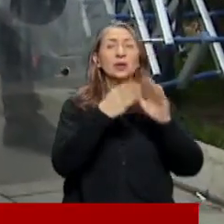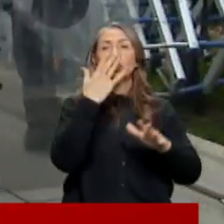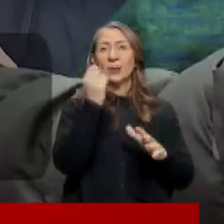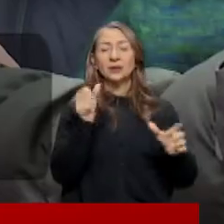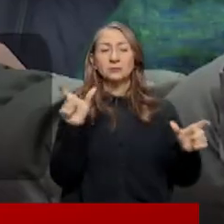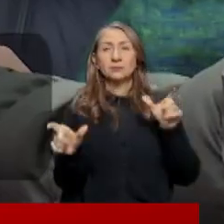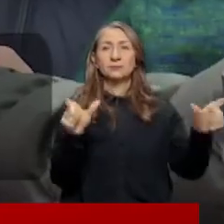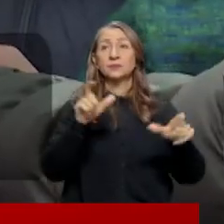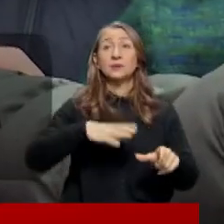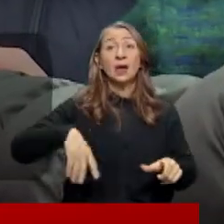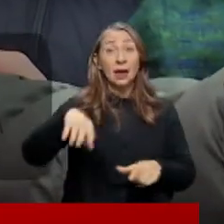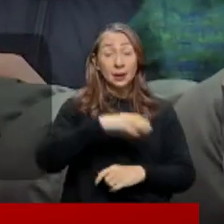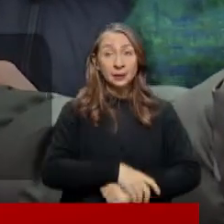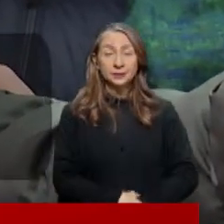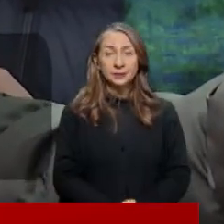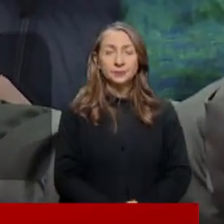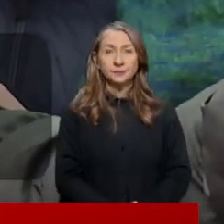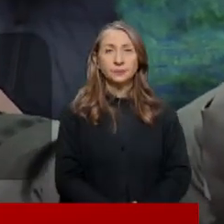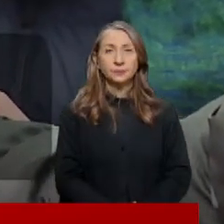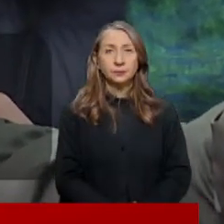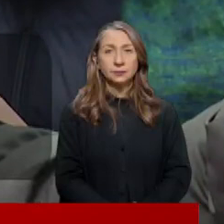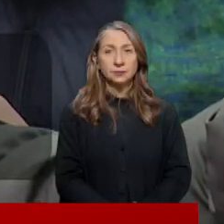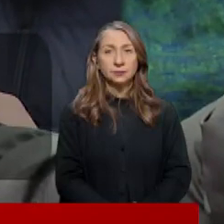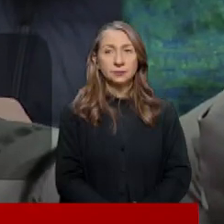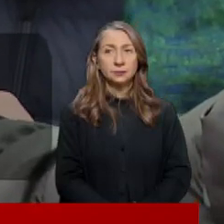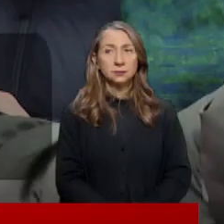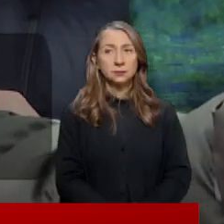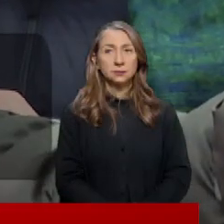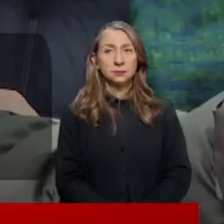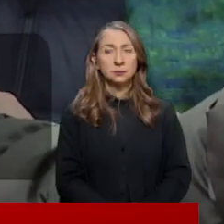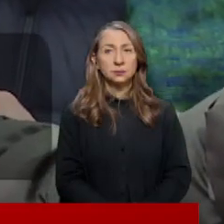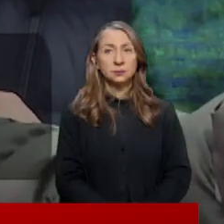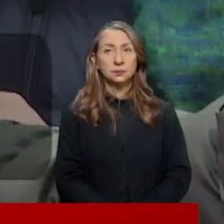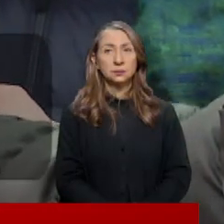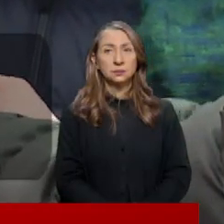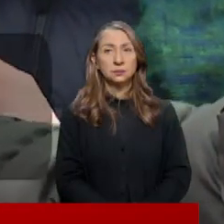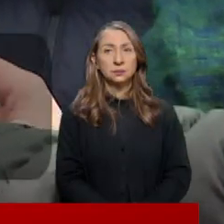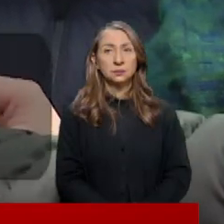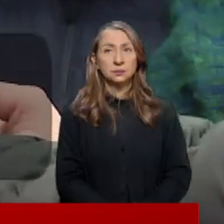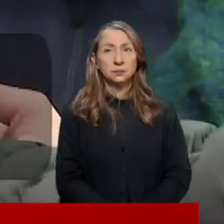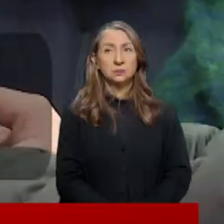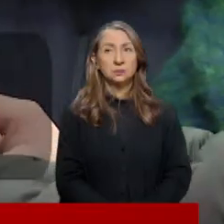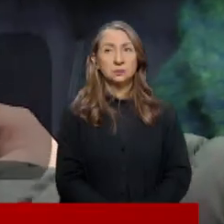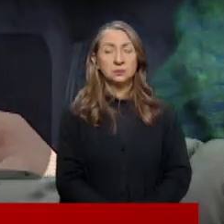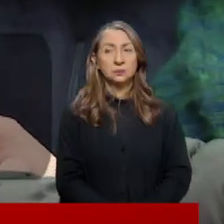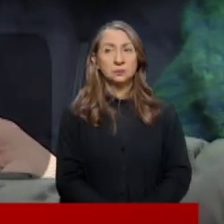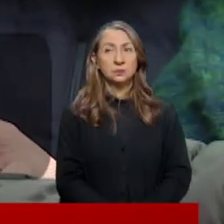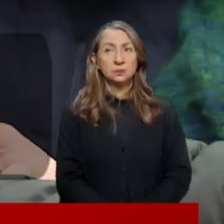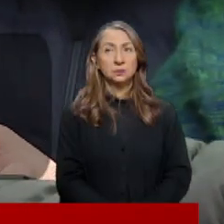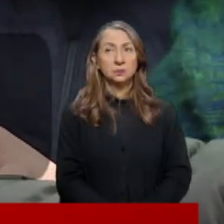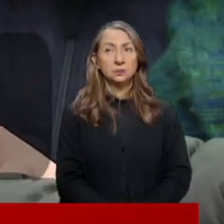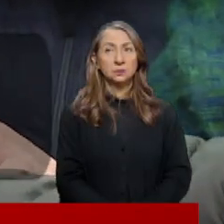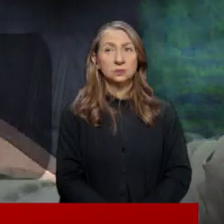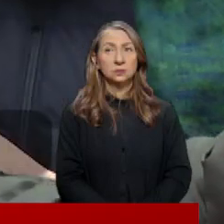nöbet tutuyor. Herkes 6 yaşındaki bir çocuğun yetişkin erkekler arasında alıp verilebilir